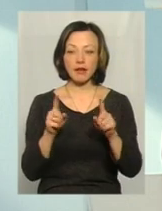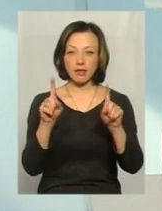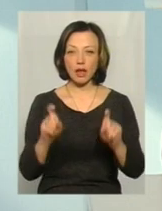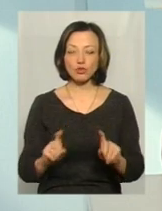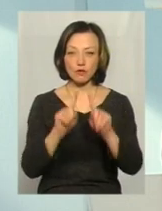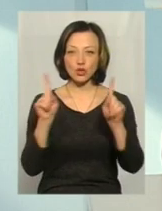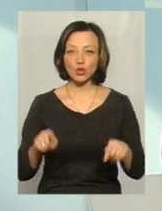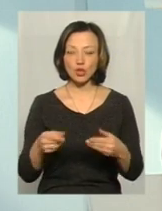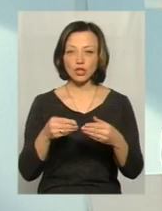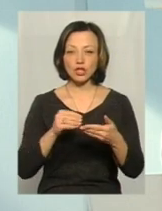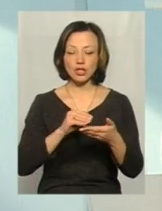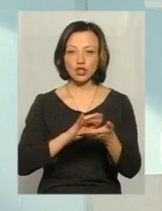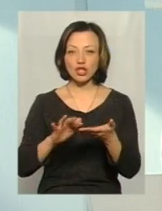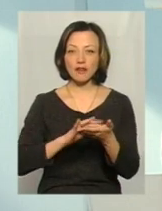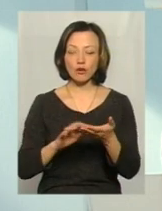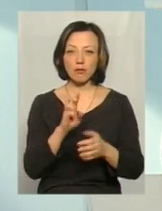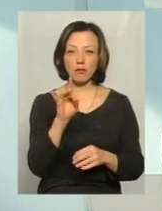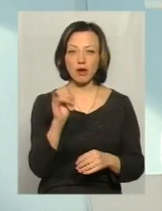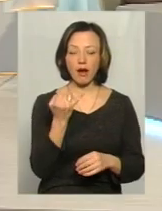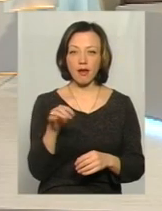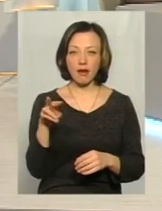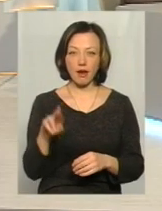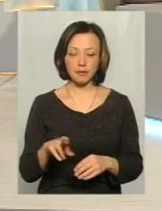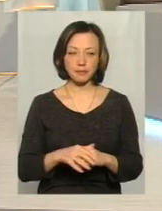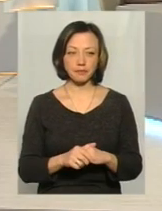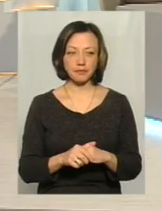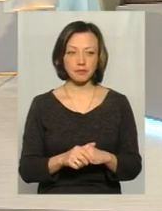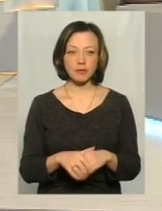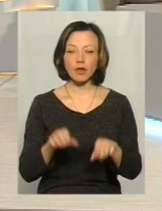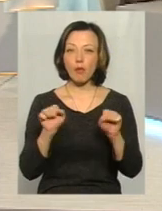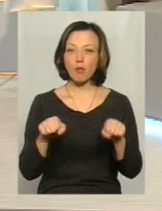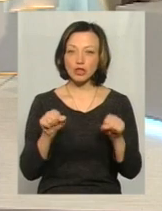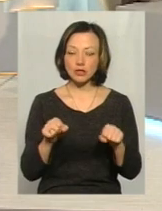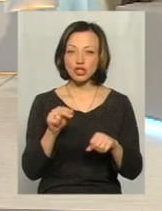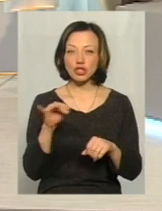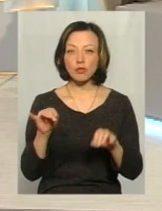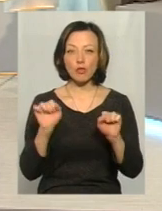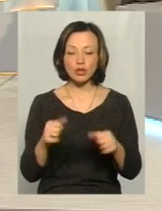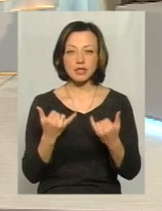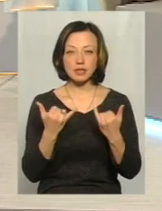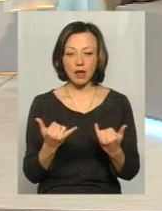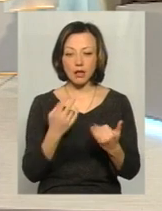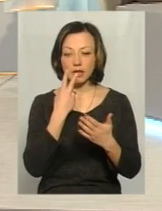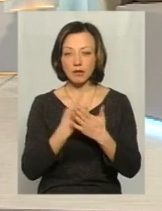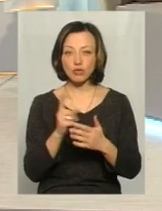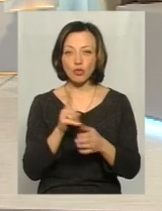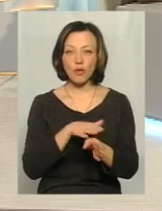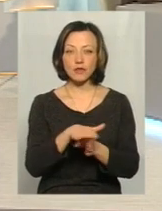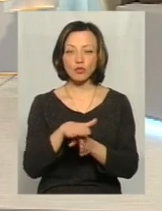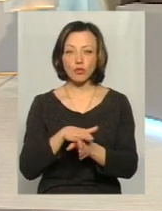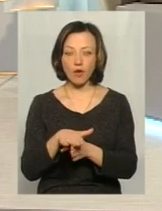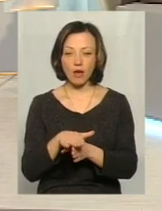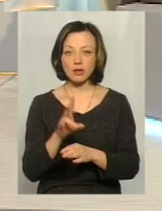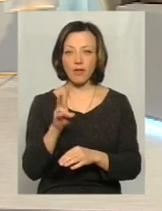зошити шрифтом Брайля. А можливо, чи можна зараз, уже з огляду на те, що відбувається